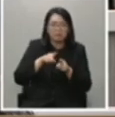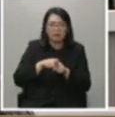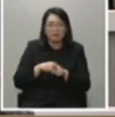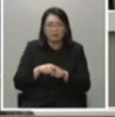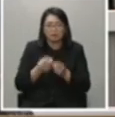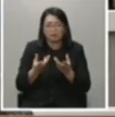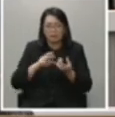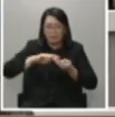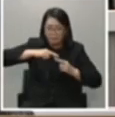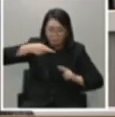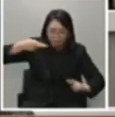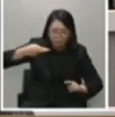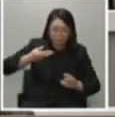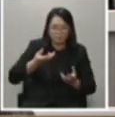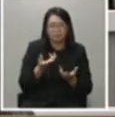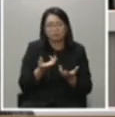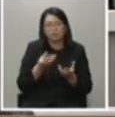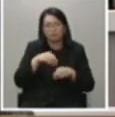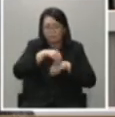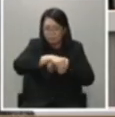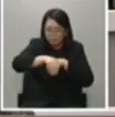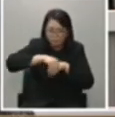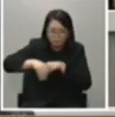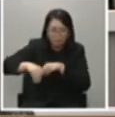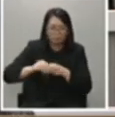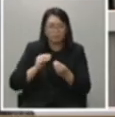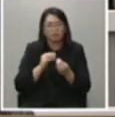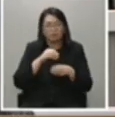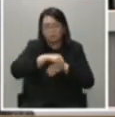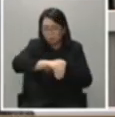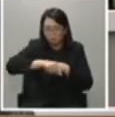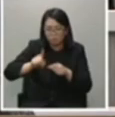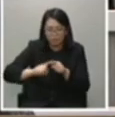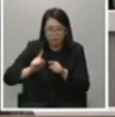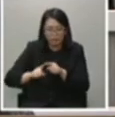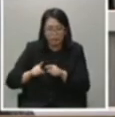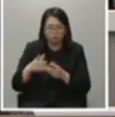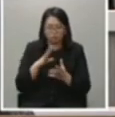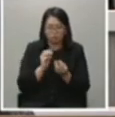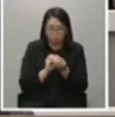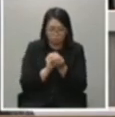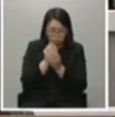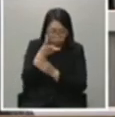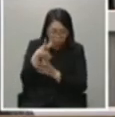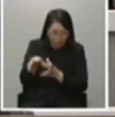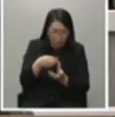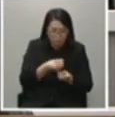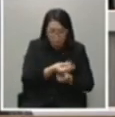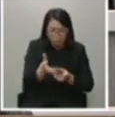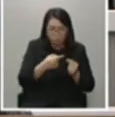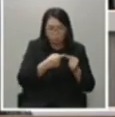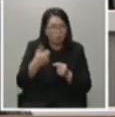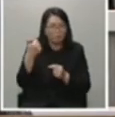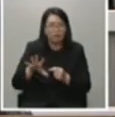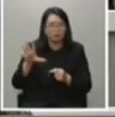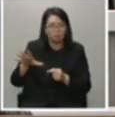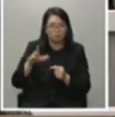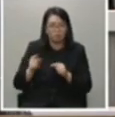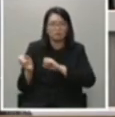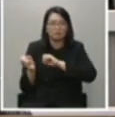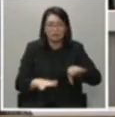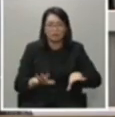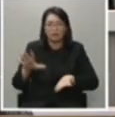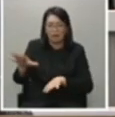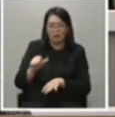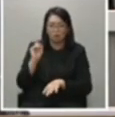ก็ทำไม่ได้ค่ะพลเอกประยุทธ์ได้ยินเสียงคัดค้านจากพี่น้องประชาชนหรือไม่ท